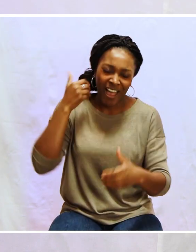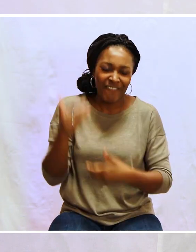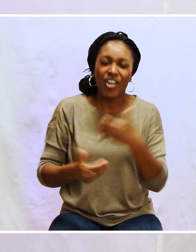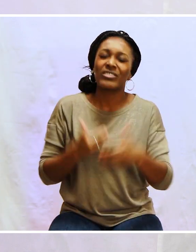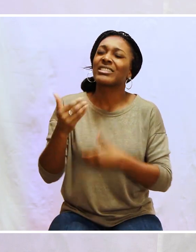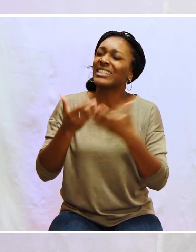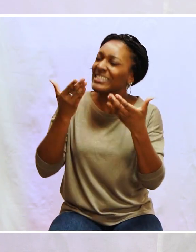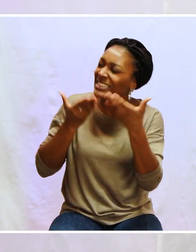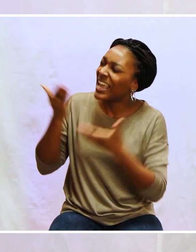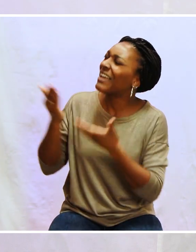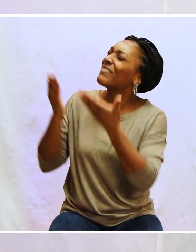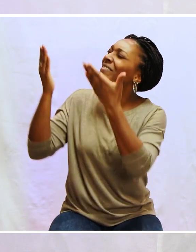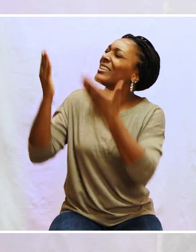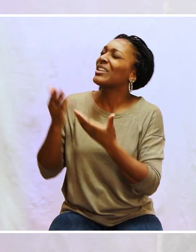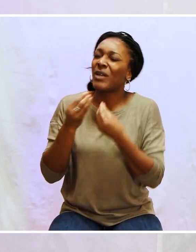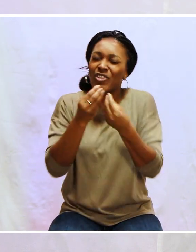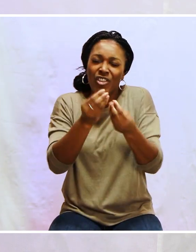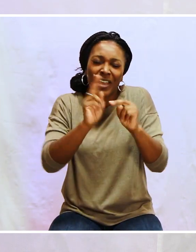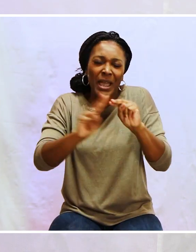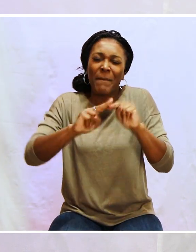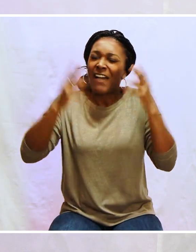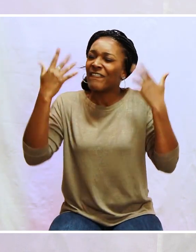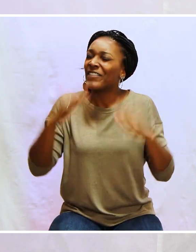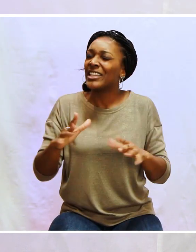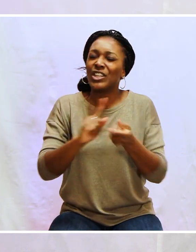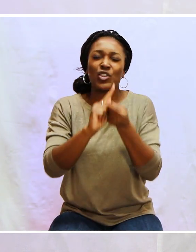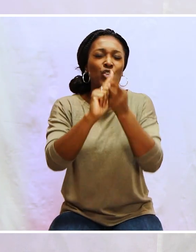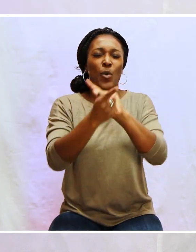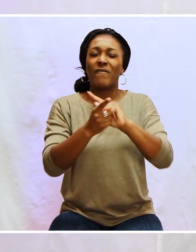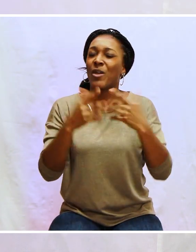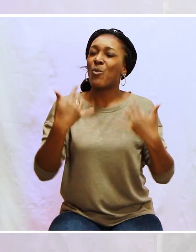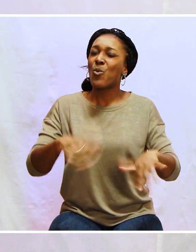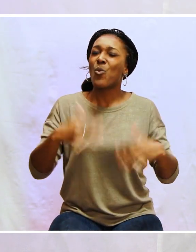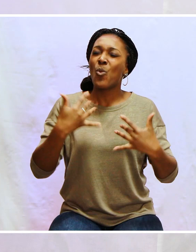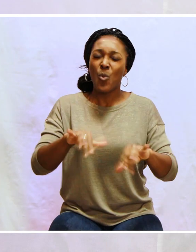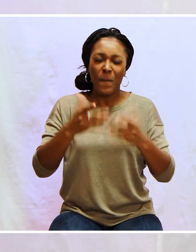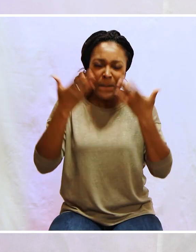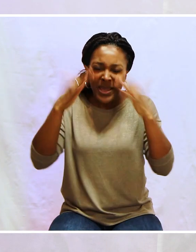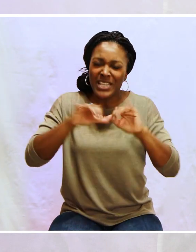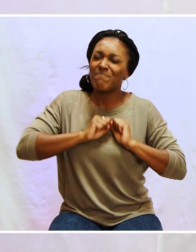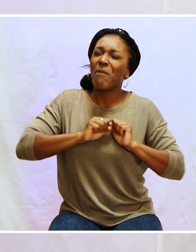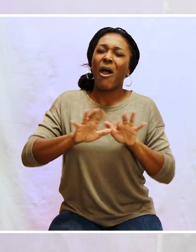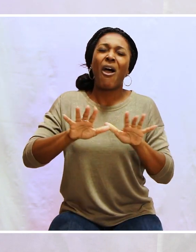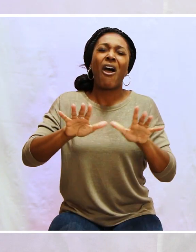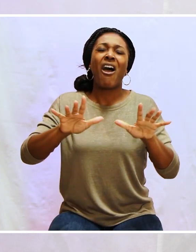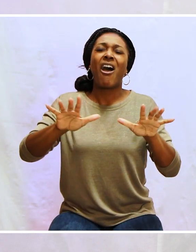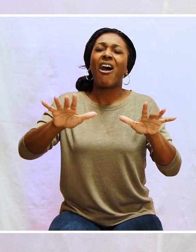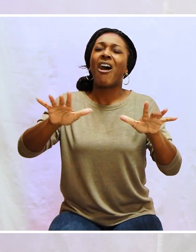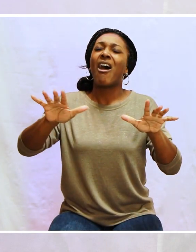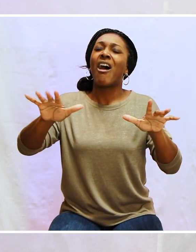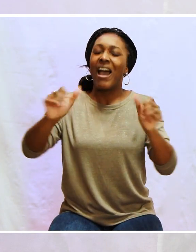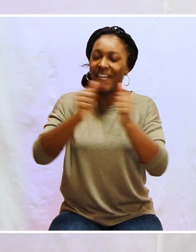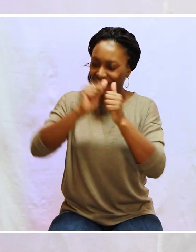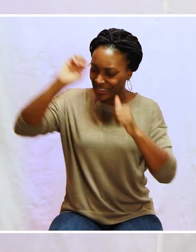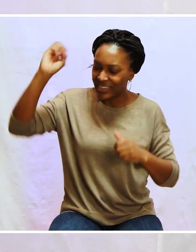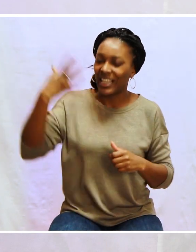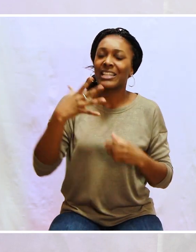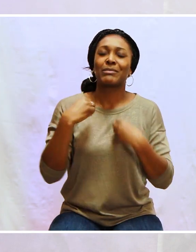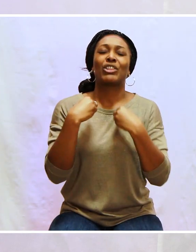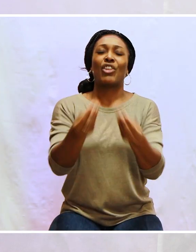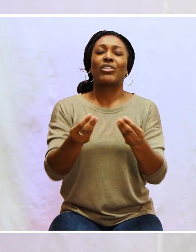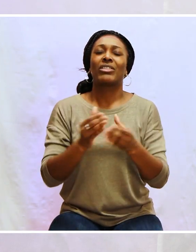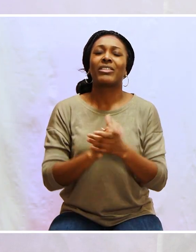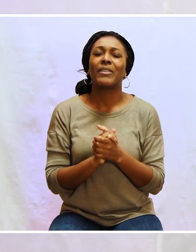Seigneur, qu'à travers cette restauration, ils vont devenir, Seigneur, des sources de bénédiction par ton esprit.